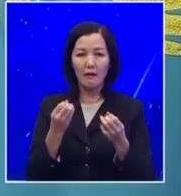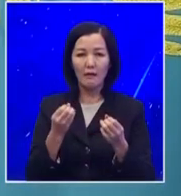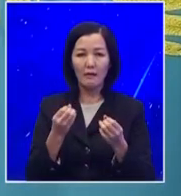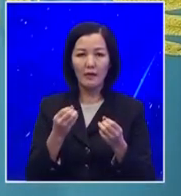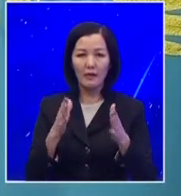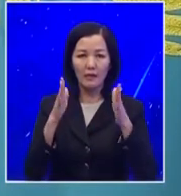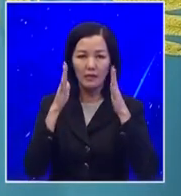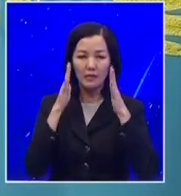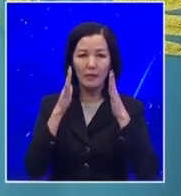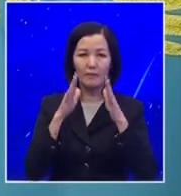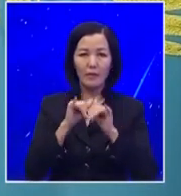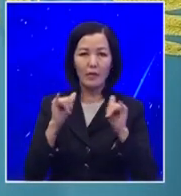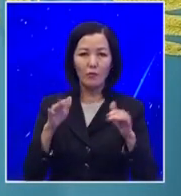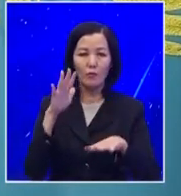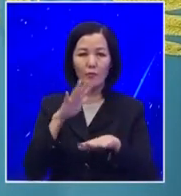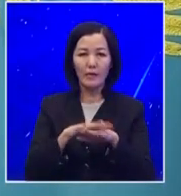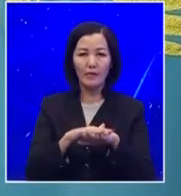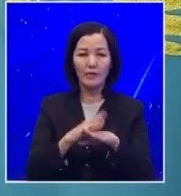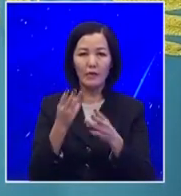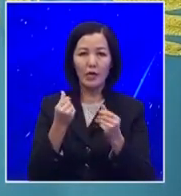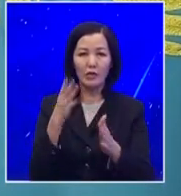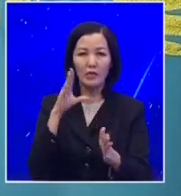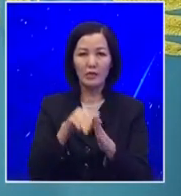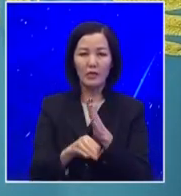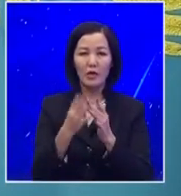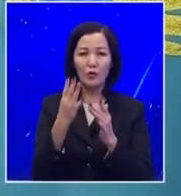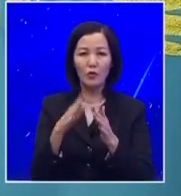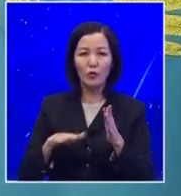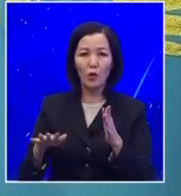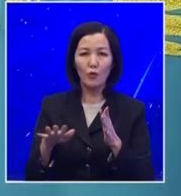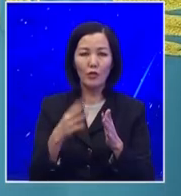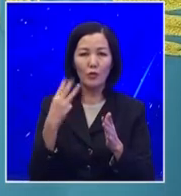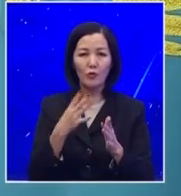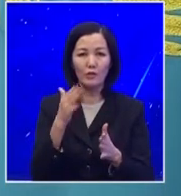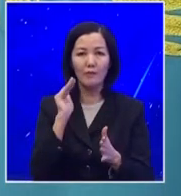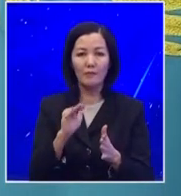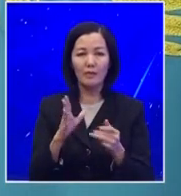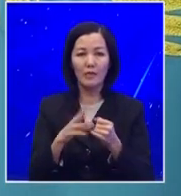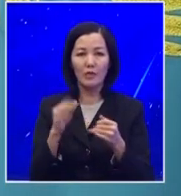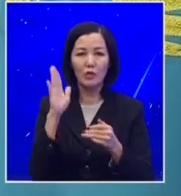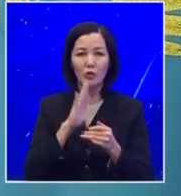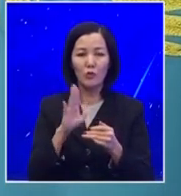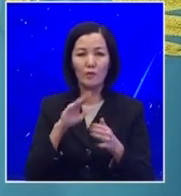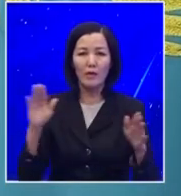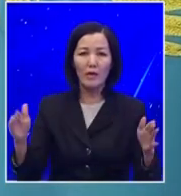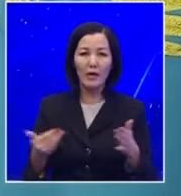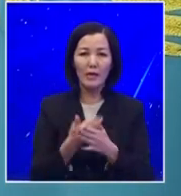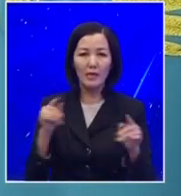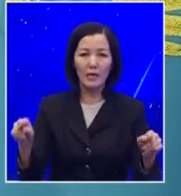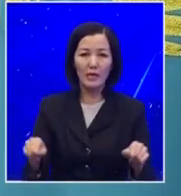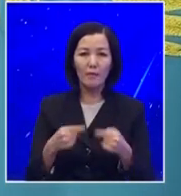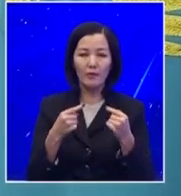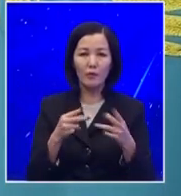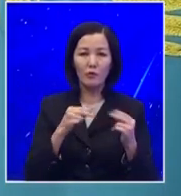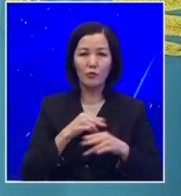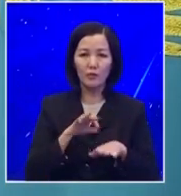Ислам Даму банкінің қаражатын тарта отырып 4 ауданда 35 000 гектар суармалы жерді қалпына келтіруді